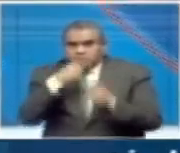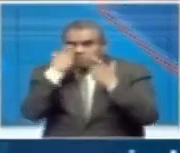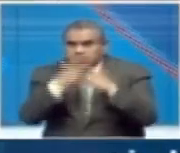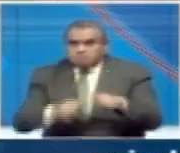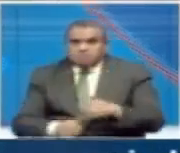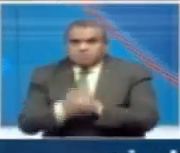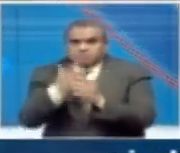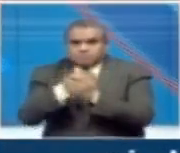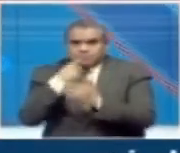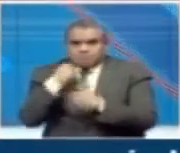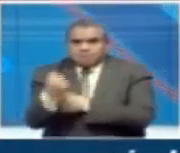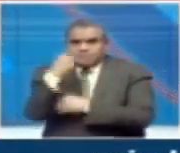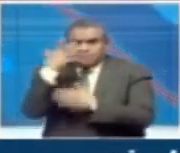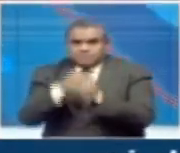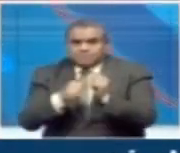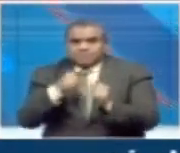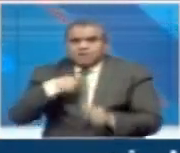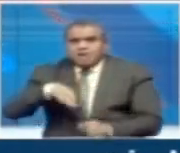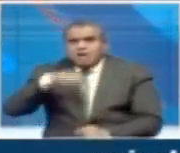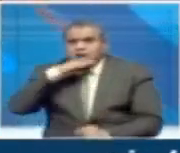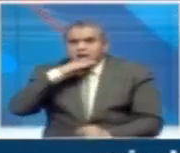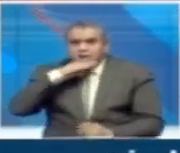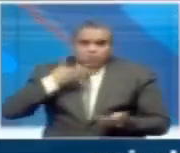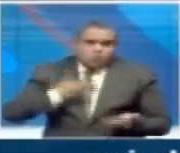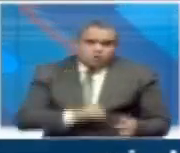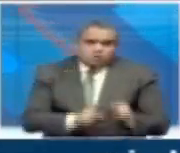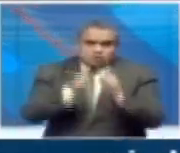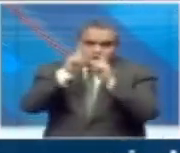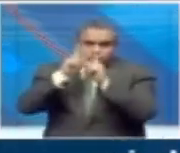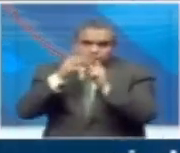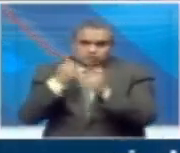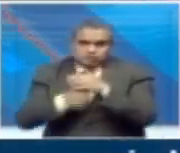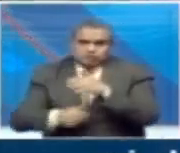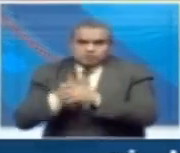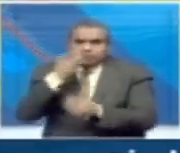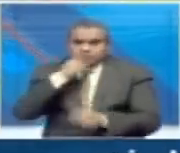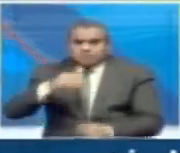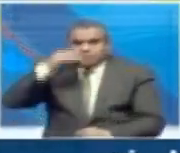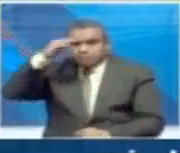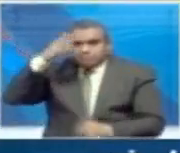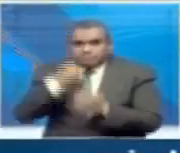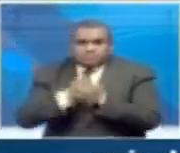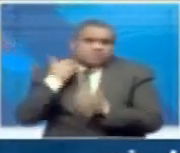وابني بطل، ابويا شهيد دي حاجة اكيد